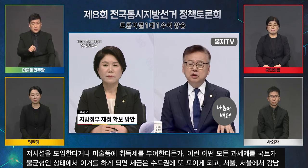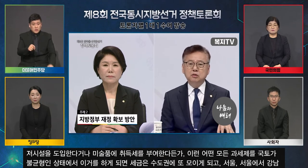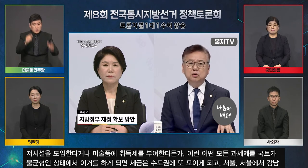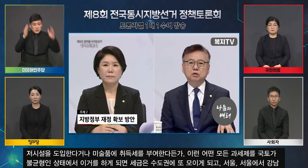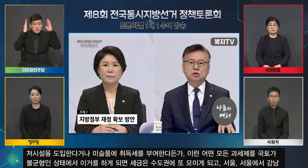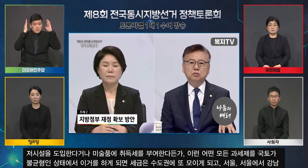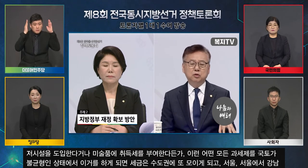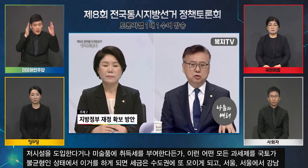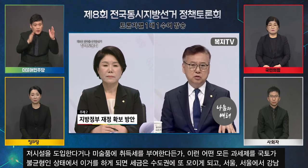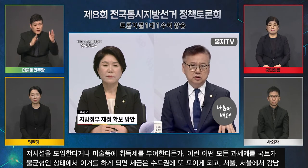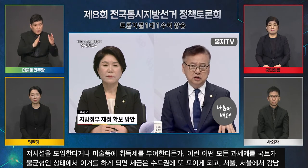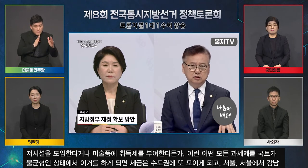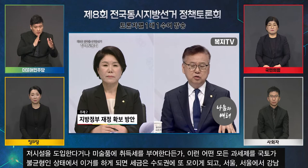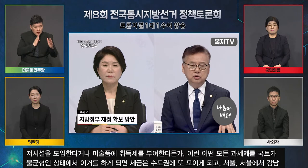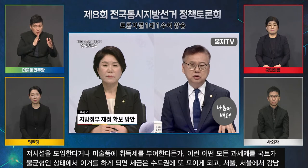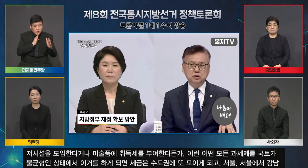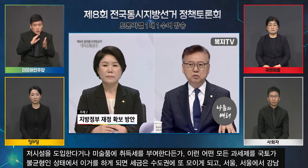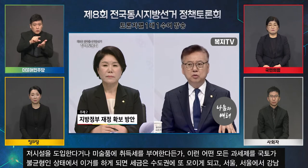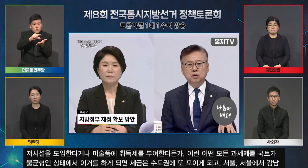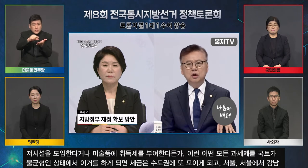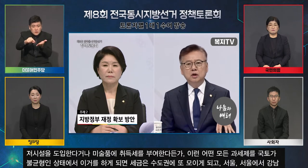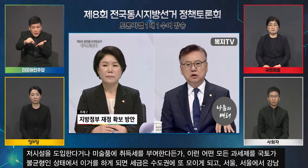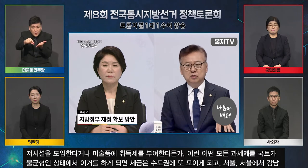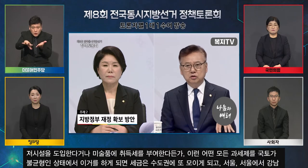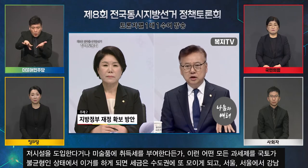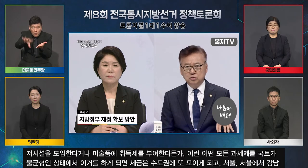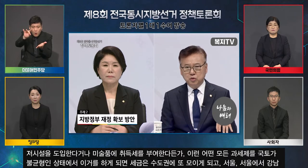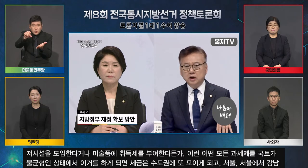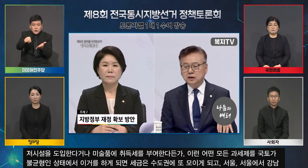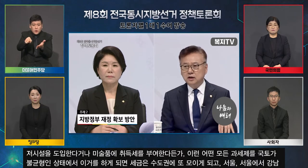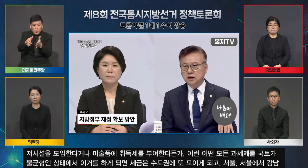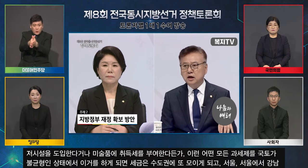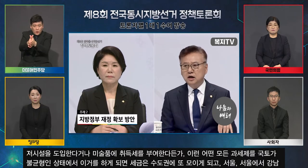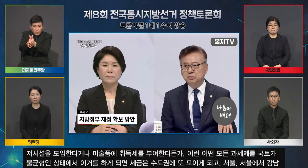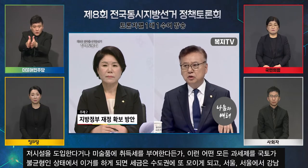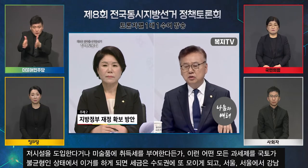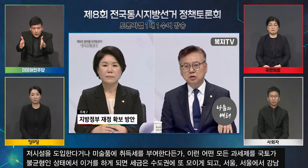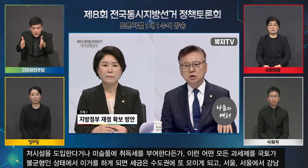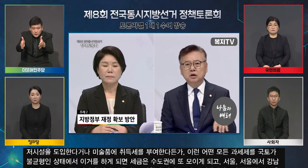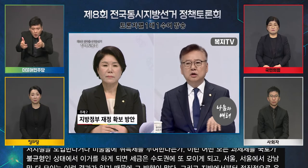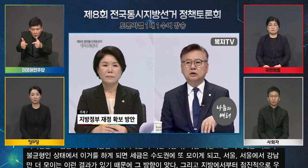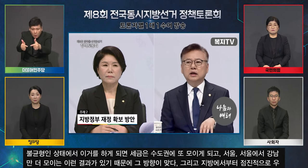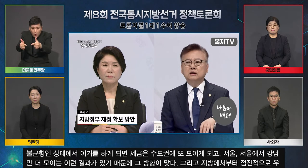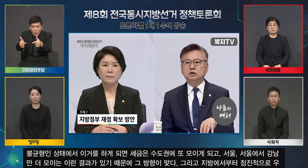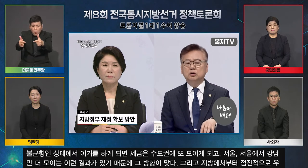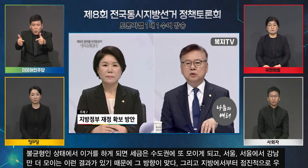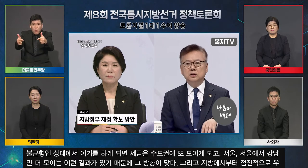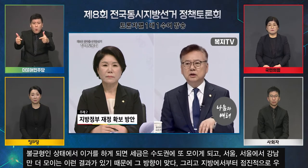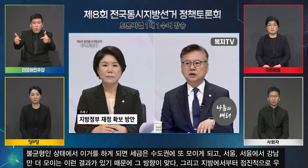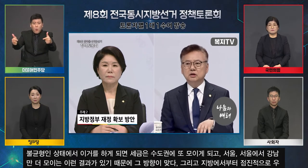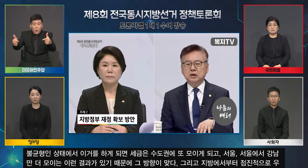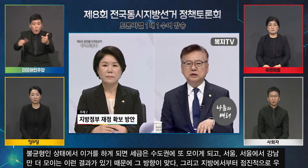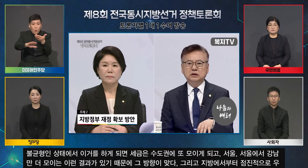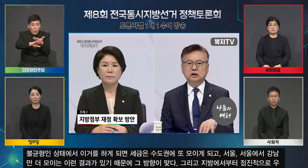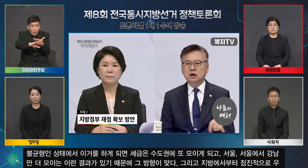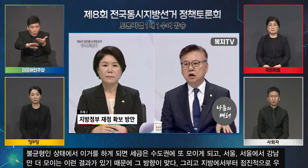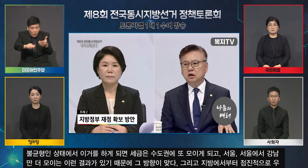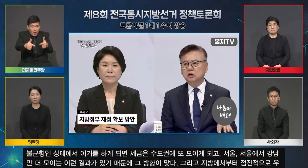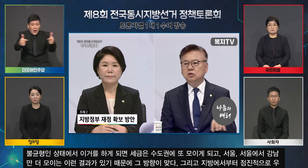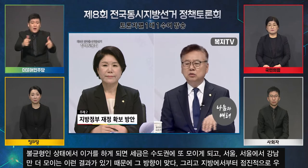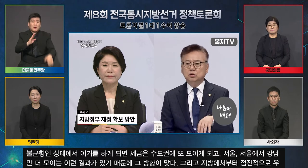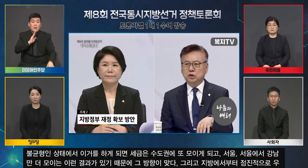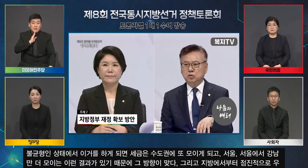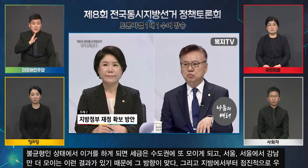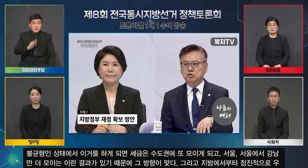지방에서부터 점진적으로 우리가 확대를 해나가면서 다른 지역에서 확단하는 게 맞지